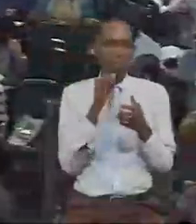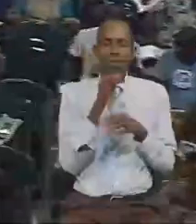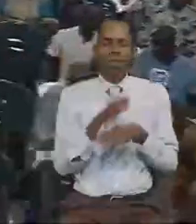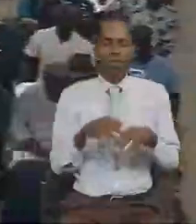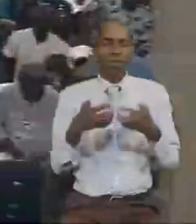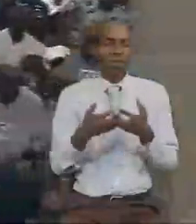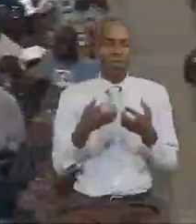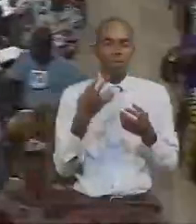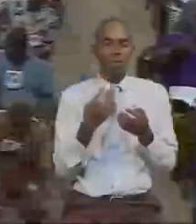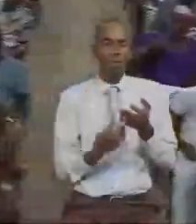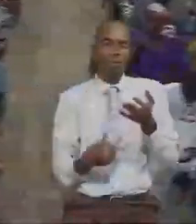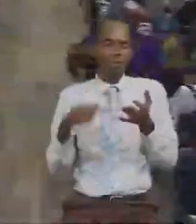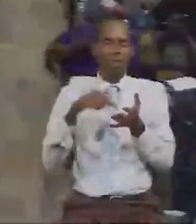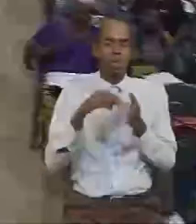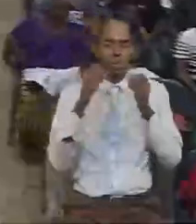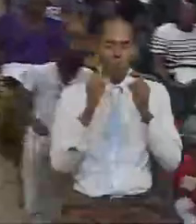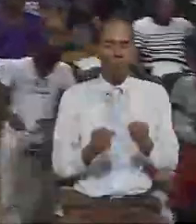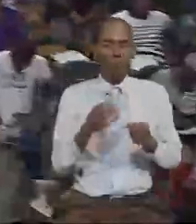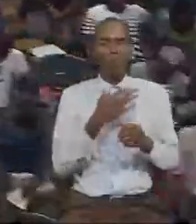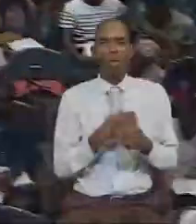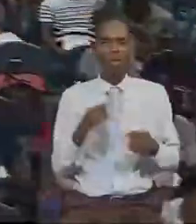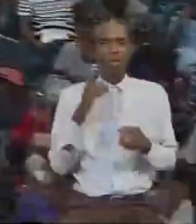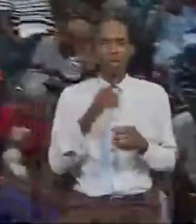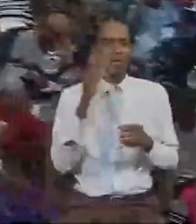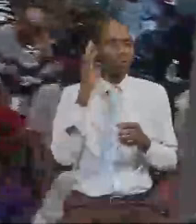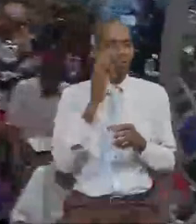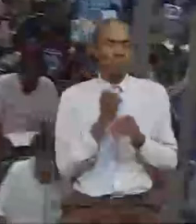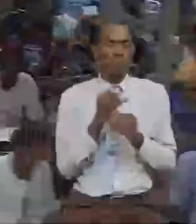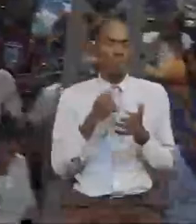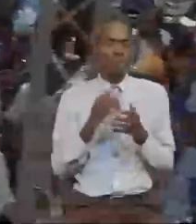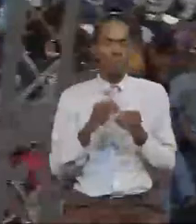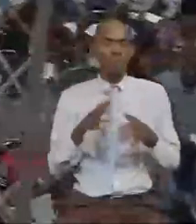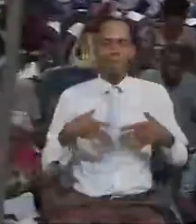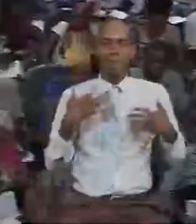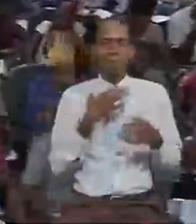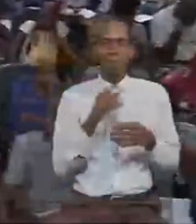vie. Et tu vas prendre l'envol, prends l'envol,